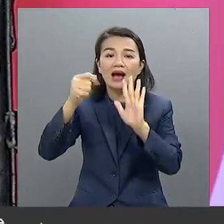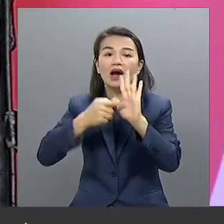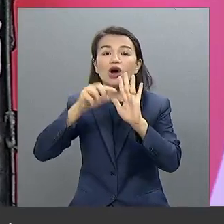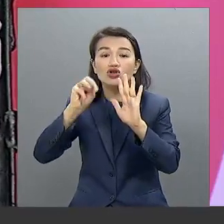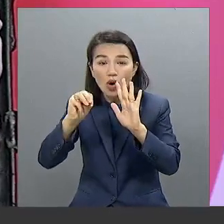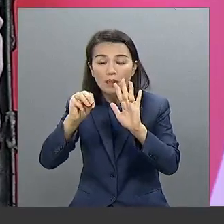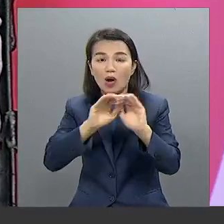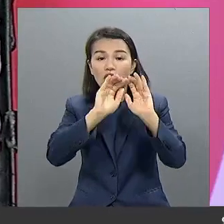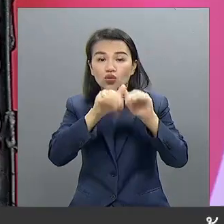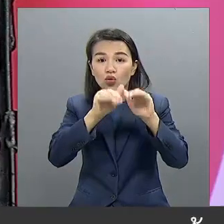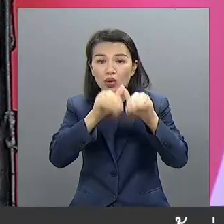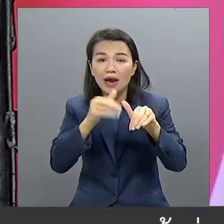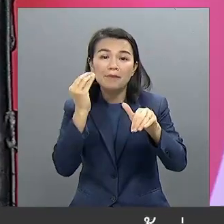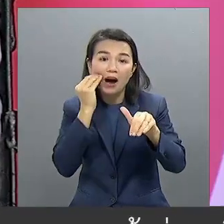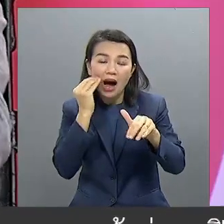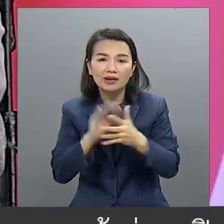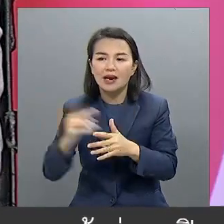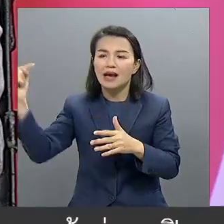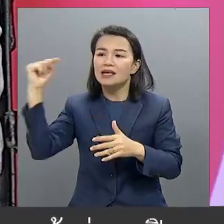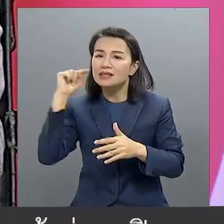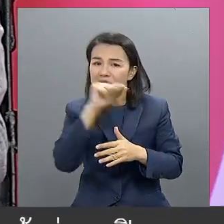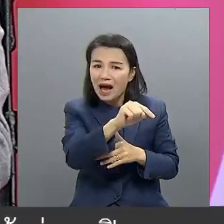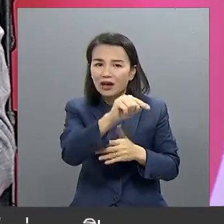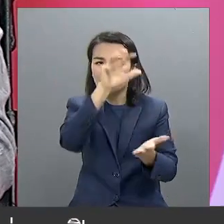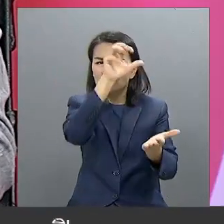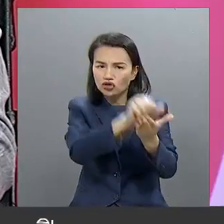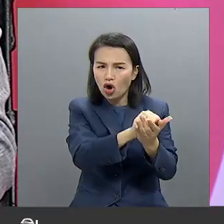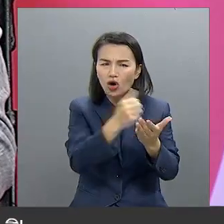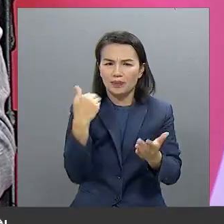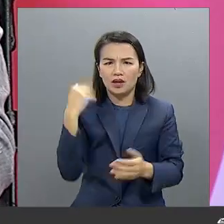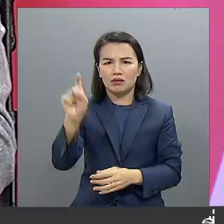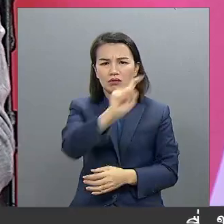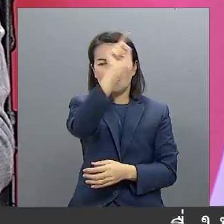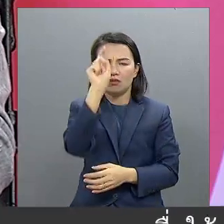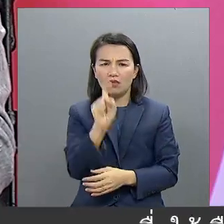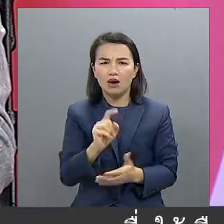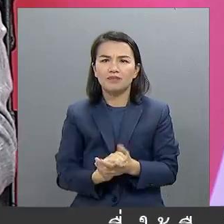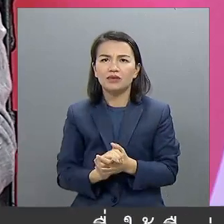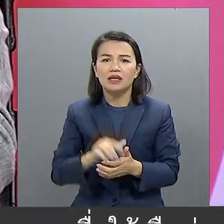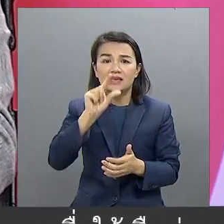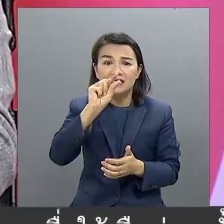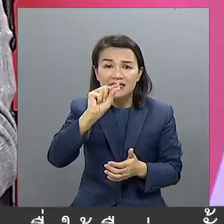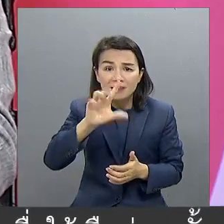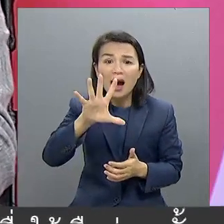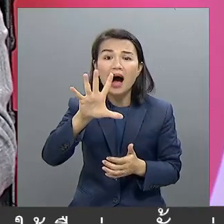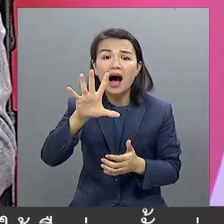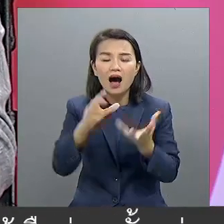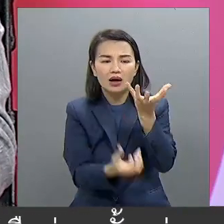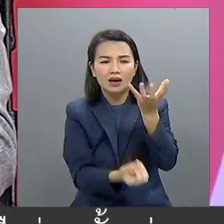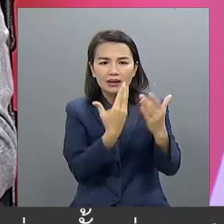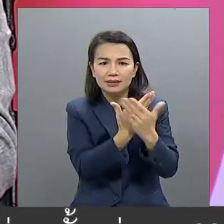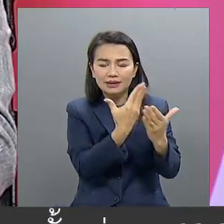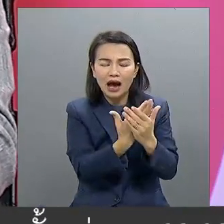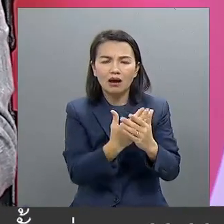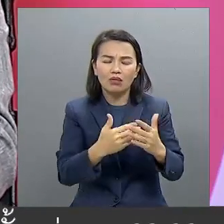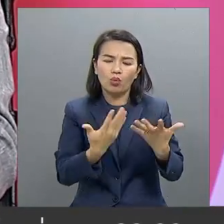คนสั่งจอเข้ามาประมาณ 25 ถ้วยคผชมอาจจะเกิดคำถามนะแค่ 25 ถ้วยแต่มัสรางมค่าได้ครับเพราะว่าจ